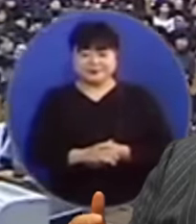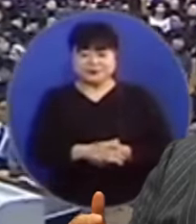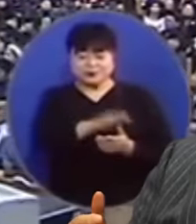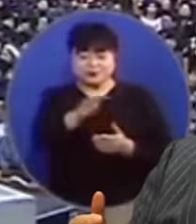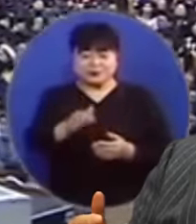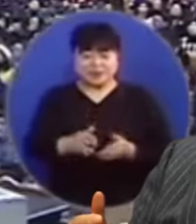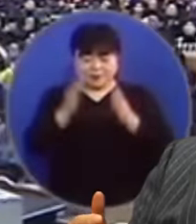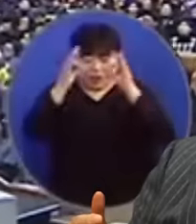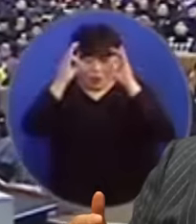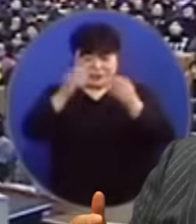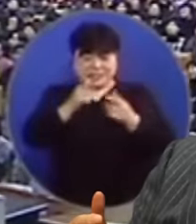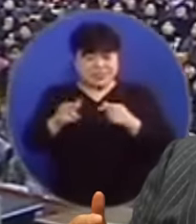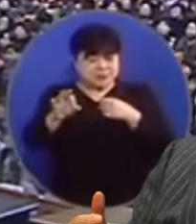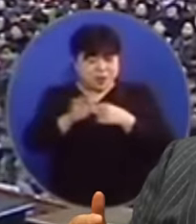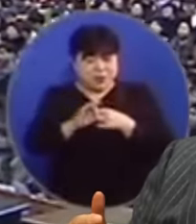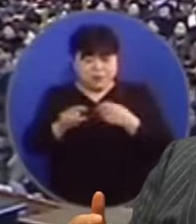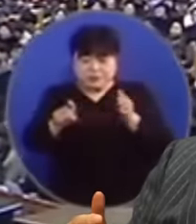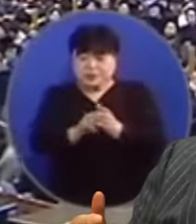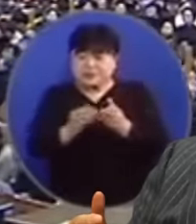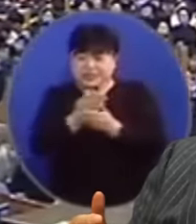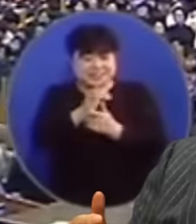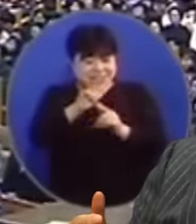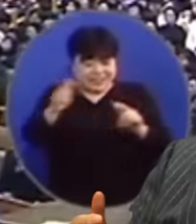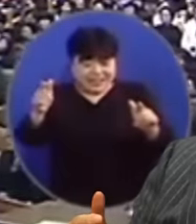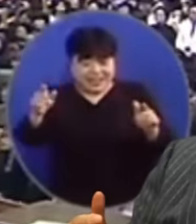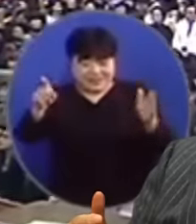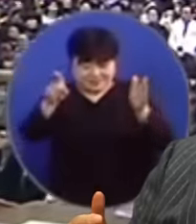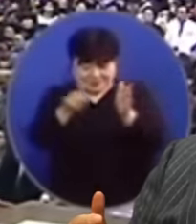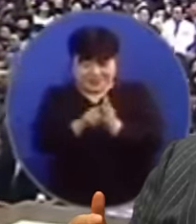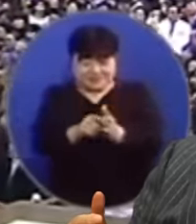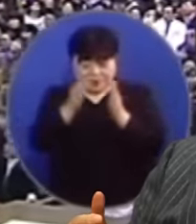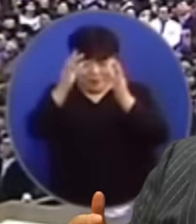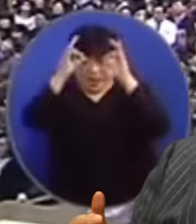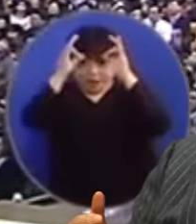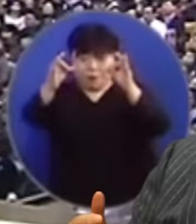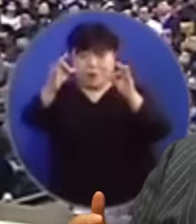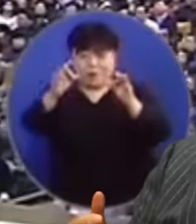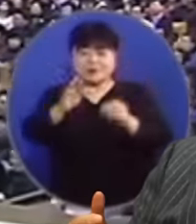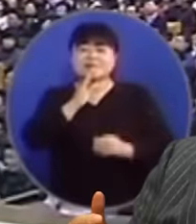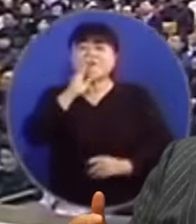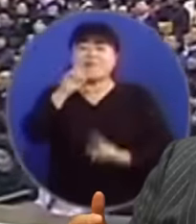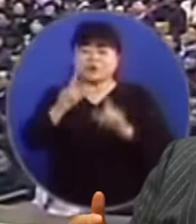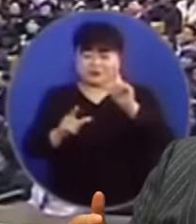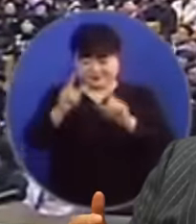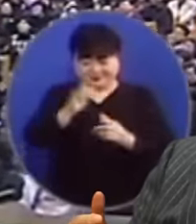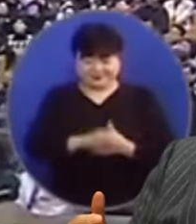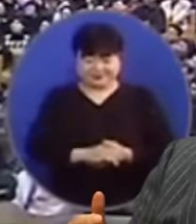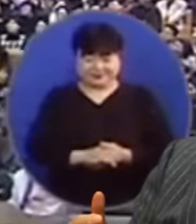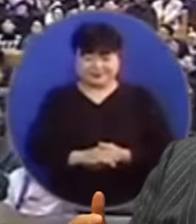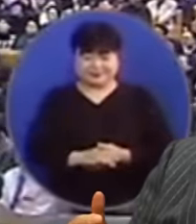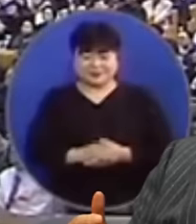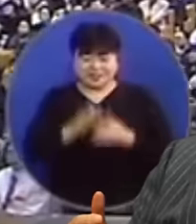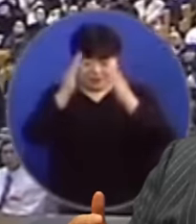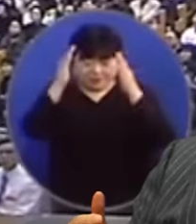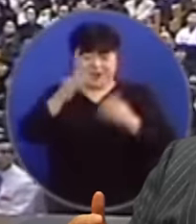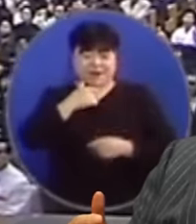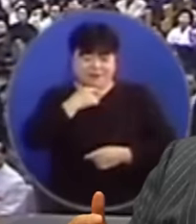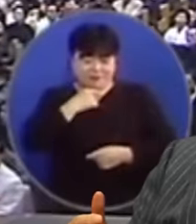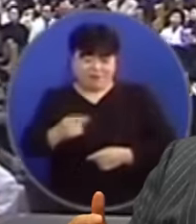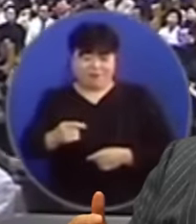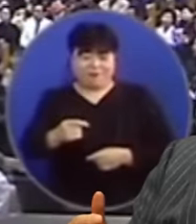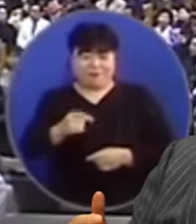우리가 바라보지 않은 것은 믿음이 생기지 않습니다. 믿음은 바라는 것들의 실상인 것입니다. 바라는 것이